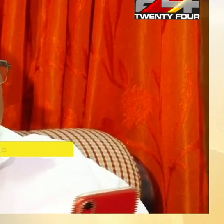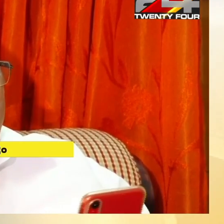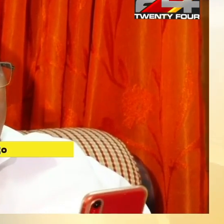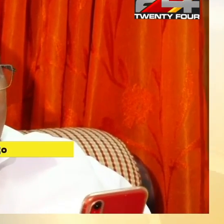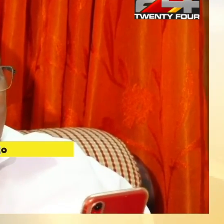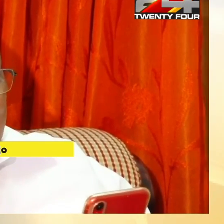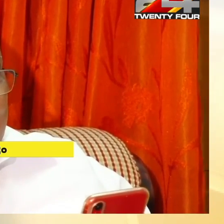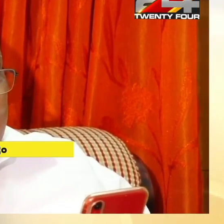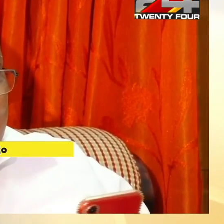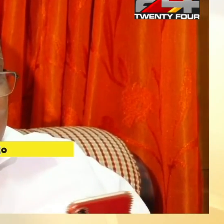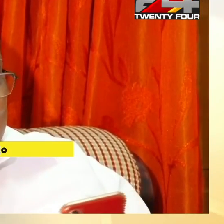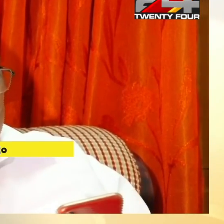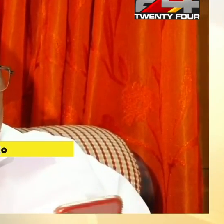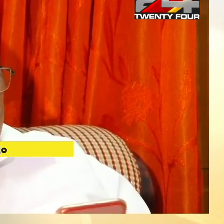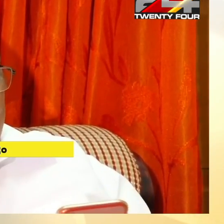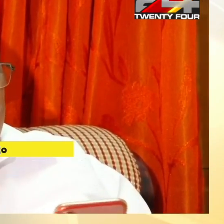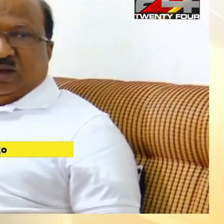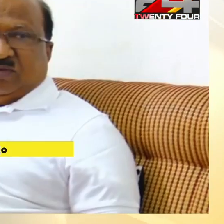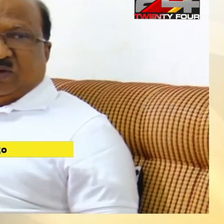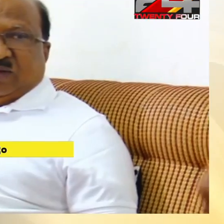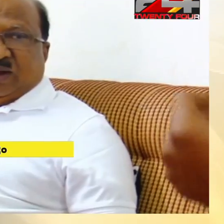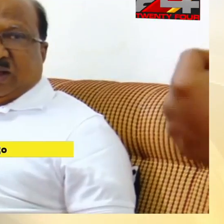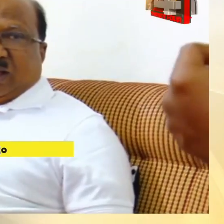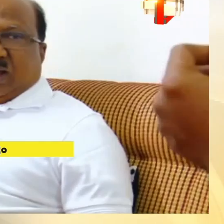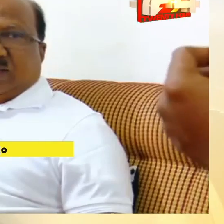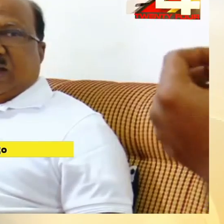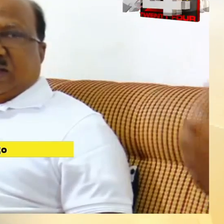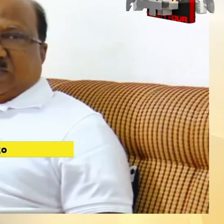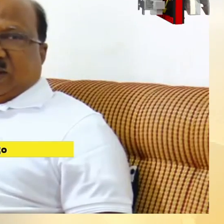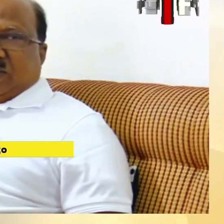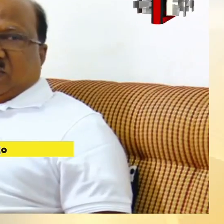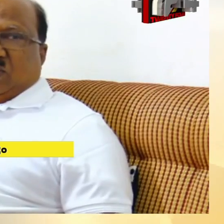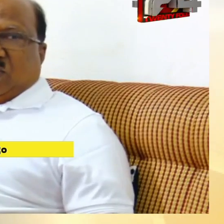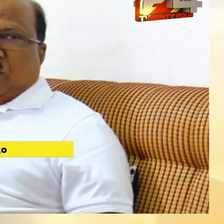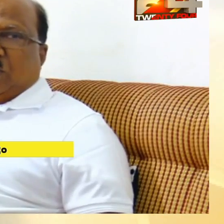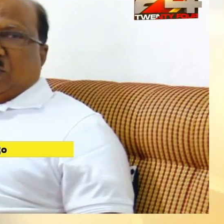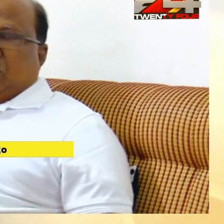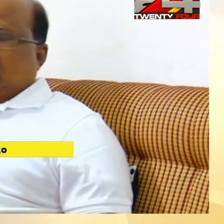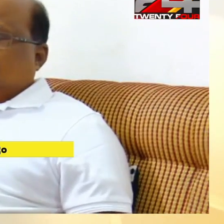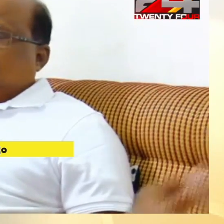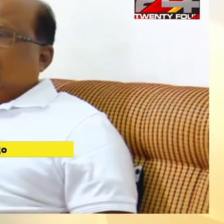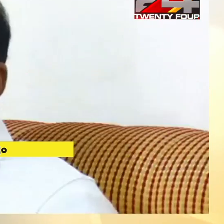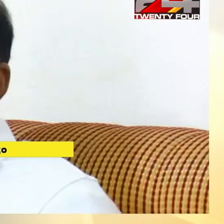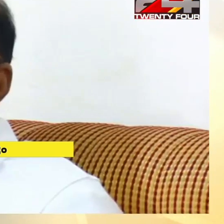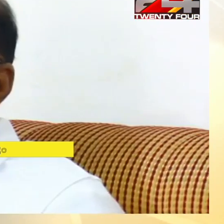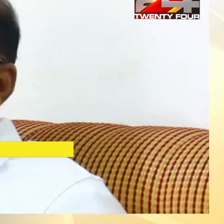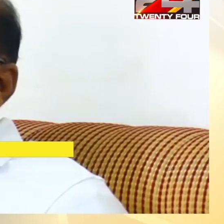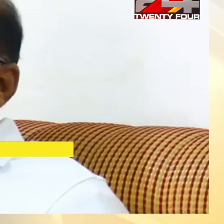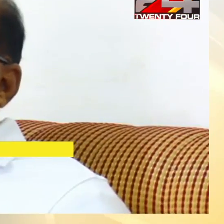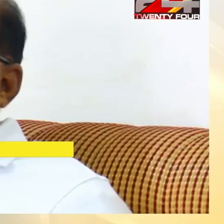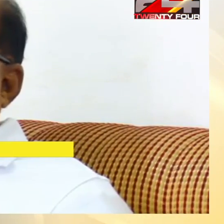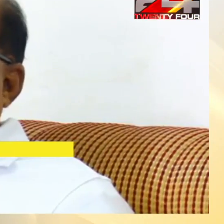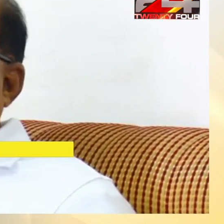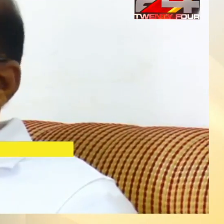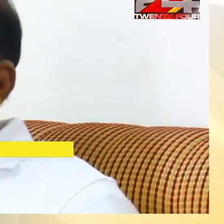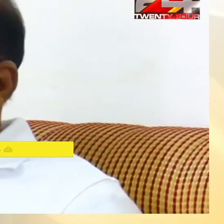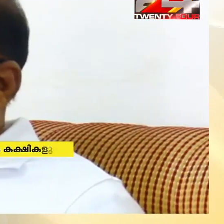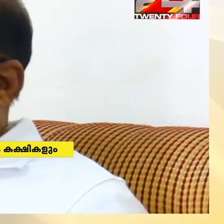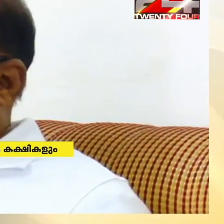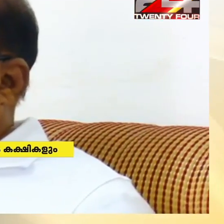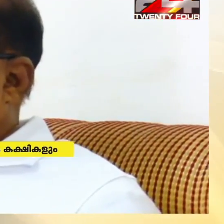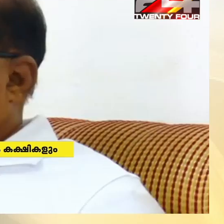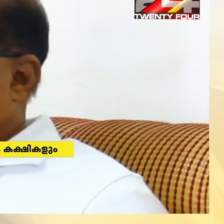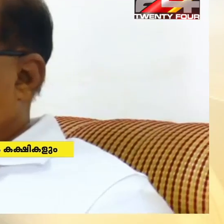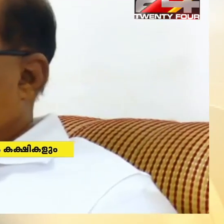താനെന്ന് ചൂണ്ടിക്കാട്ടിയ മുതിർന്ന കോൺഗ്രസ് നേതാവ് KV തോമസ് രാജ്യസഭയിലേക്ക് മത്സരിക്കാനുള്ള ആഗ്രഹവും തുറന്നു പറഞ്ഞു. ഇതുവരെ പാർട്ടി ഏൽപ്പിച്ചിട്ടുള്ള ഉത്തരവാദിത്തങ്ങൾ